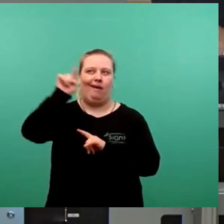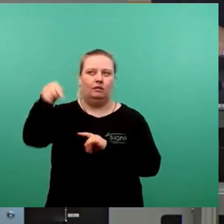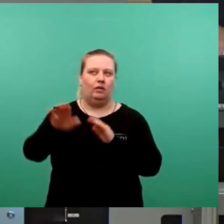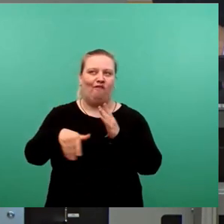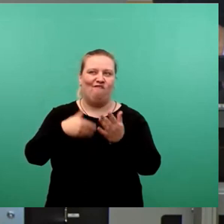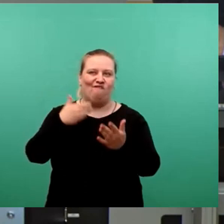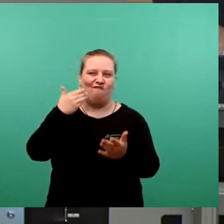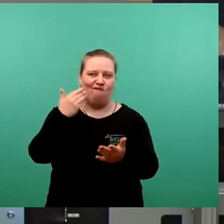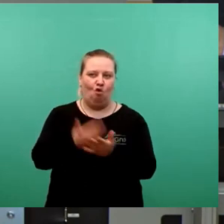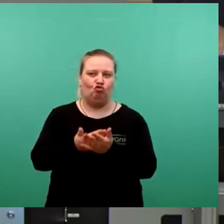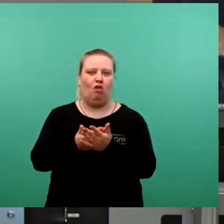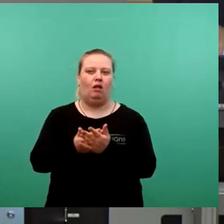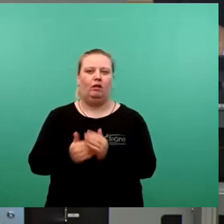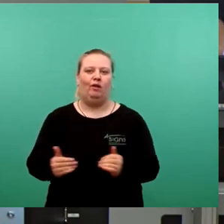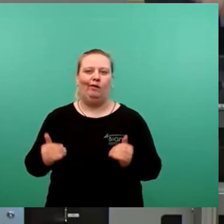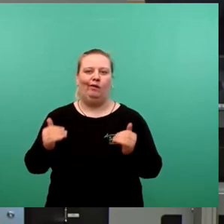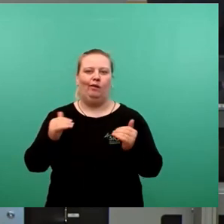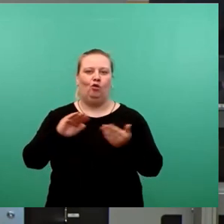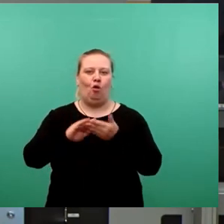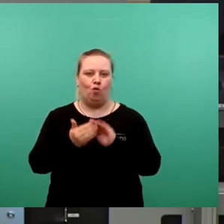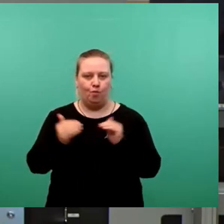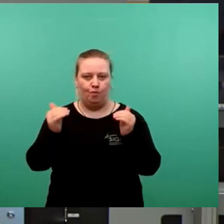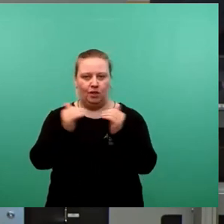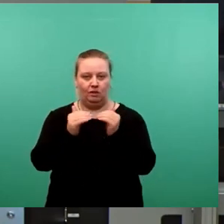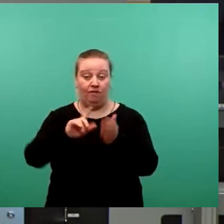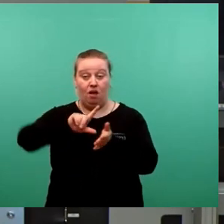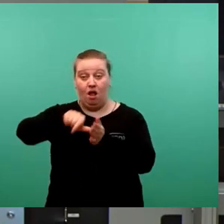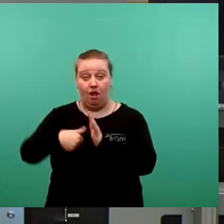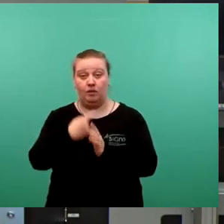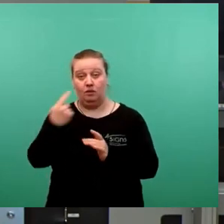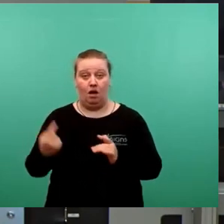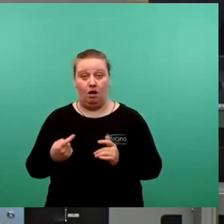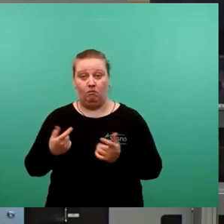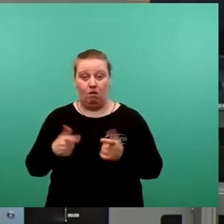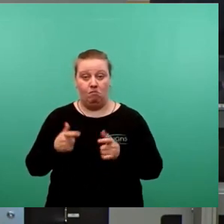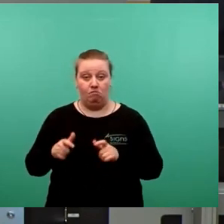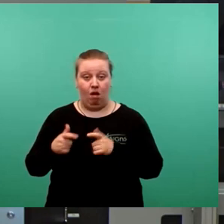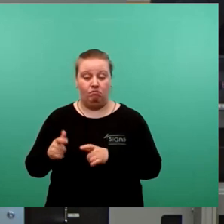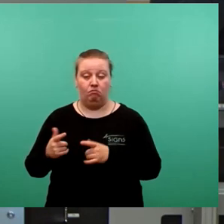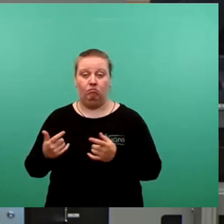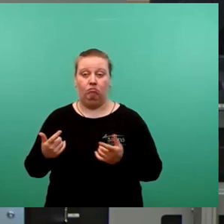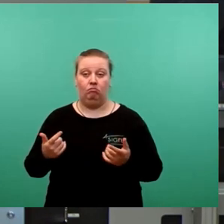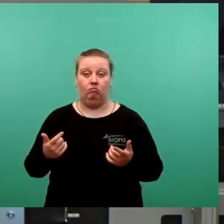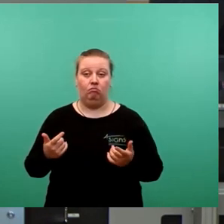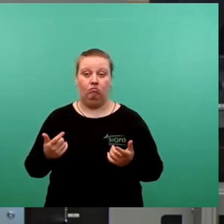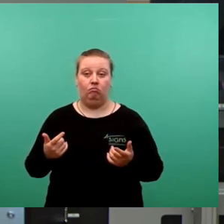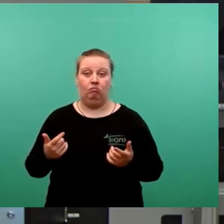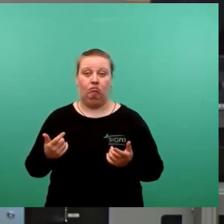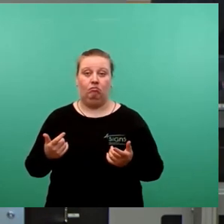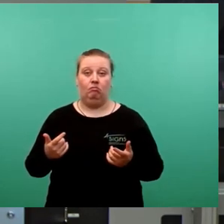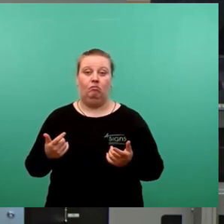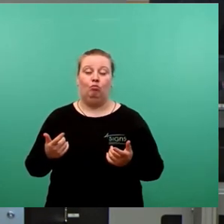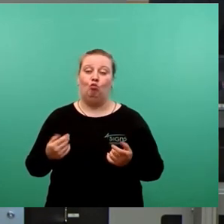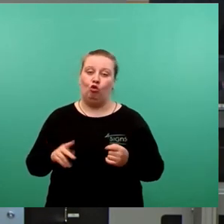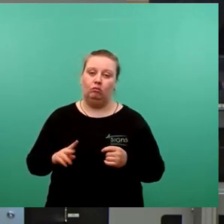Kompromiss nach einer mehr als halbjährigen Blockade. Über ihn ist Lobendes und Kritisches